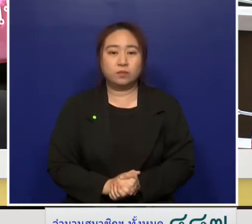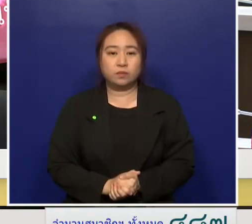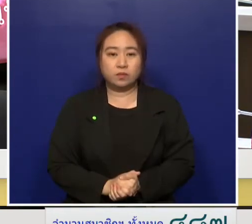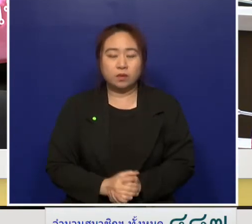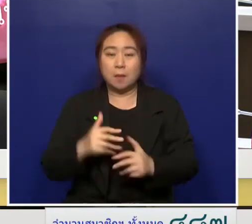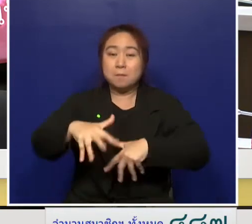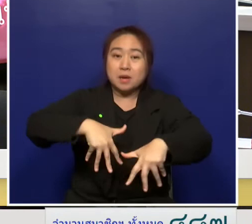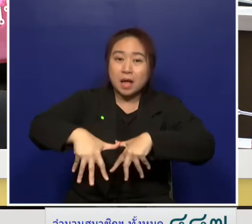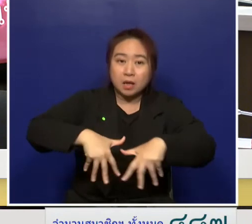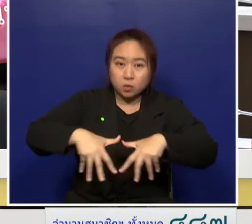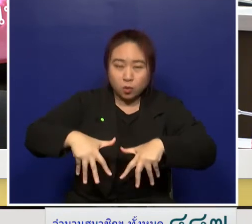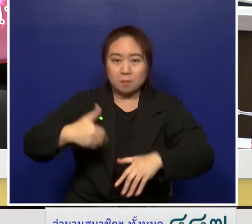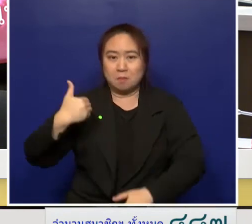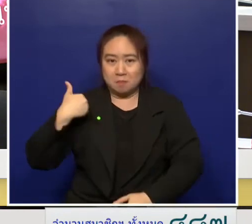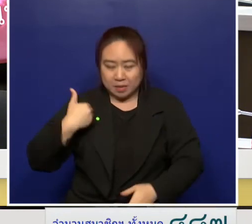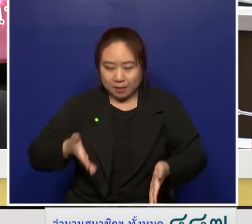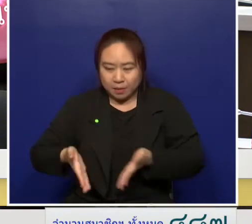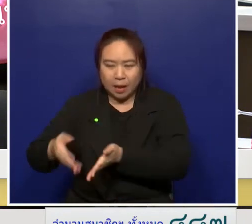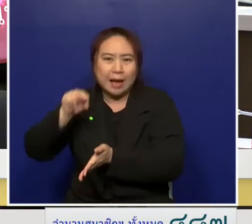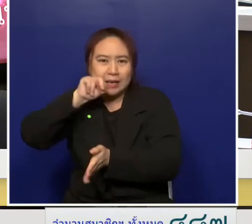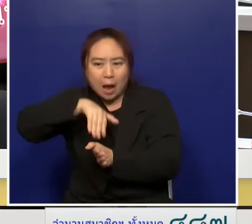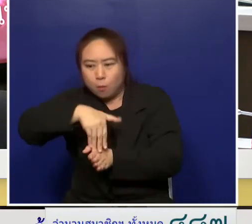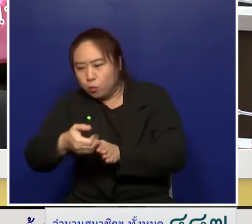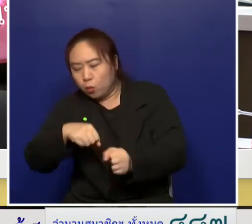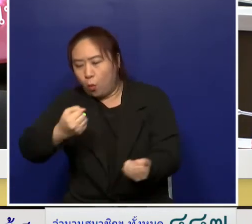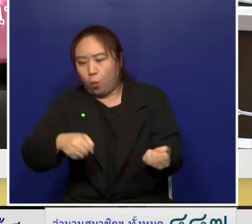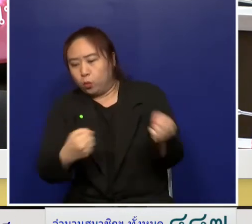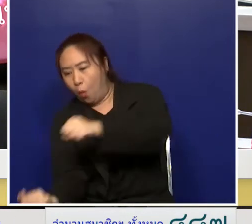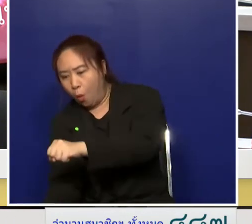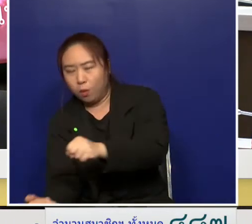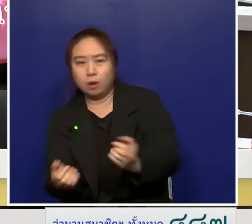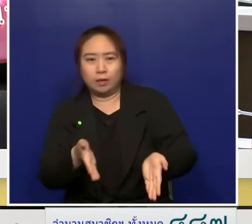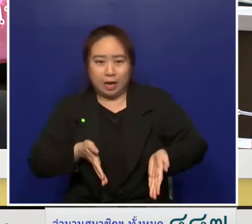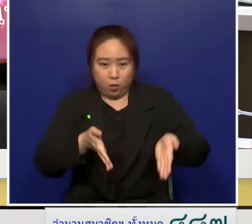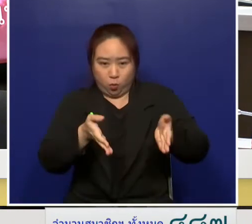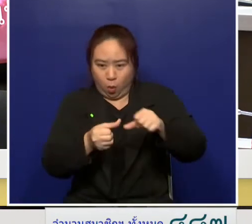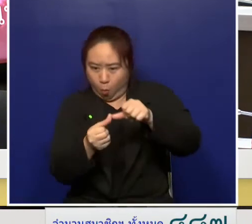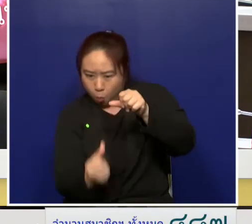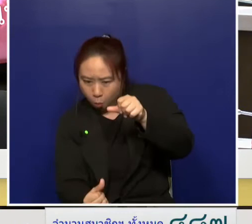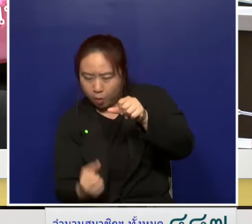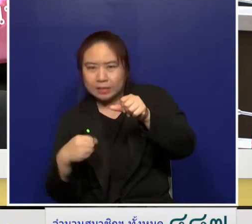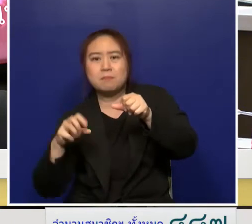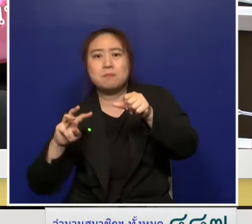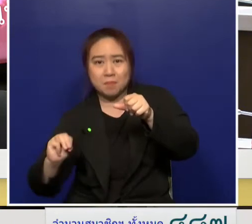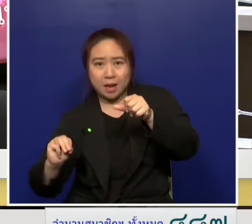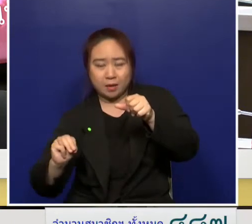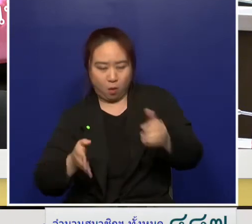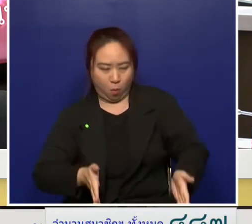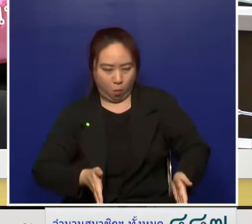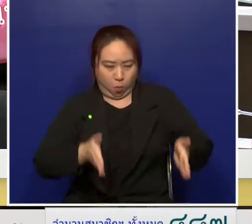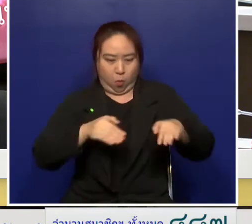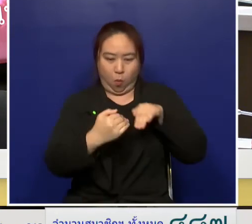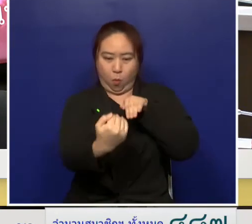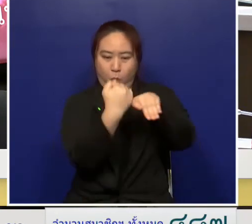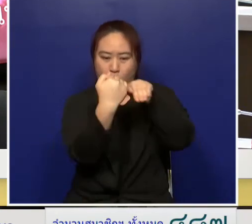พี่น้วชาชนตกลงไปในคูของแล้วก็ทนนโยกสูงขนมามาก10เมตรเลยทีดๆเจบางช่งในนั้นพอ